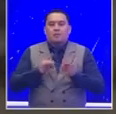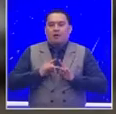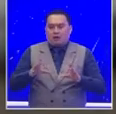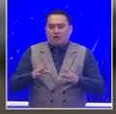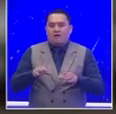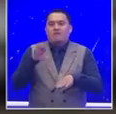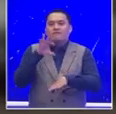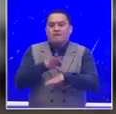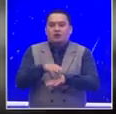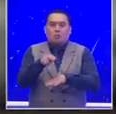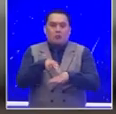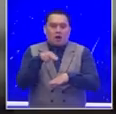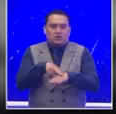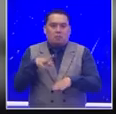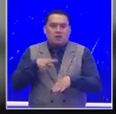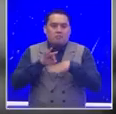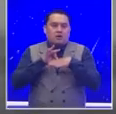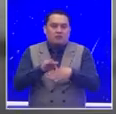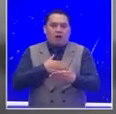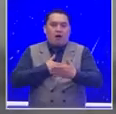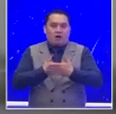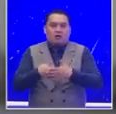данному факту сотрудниками полиции были проведены